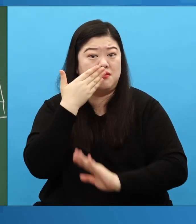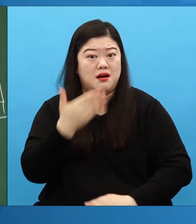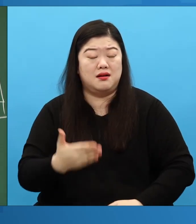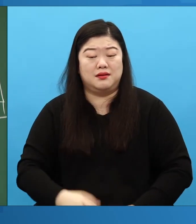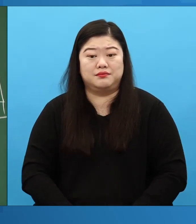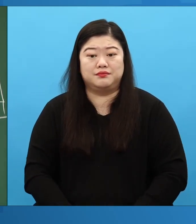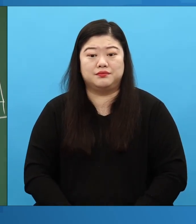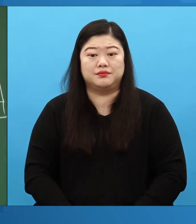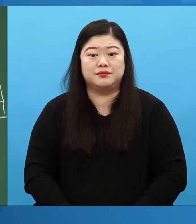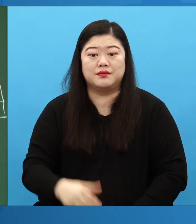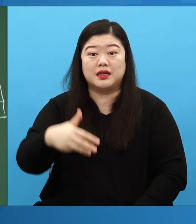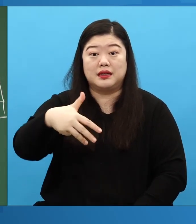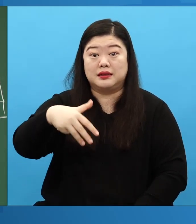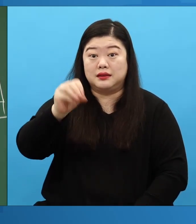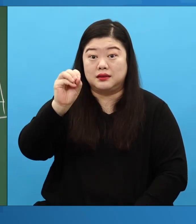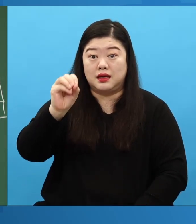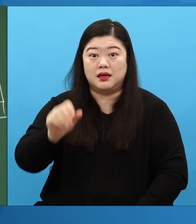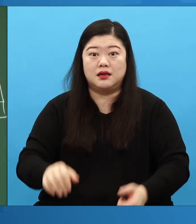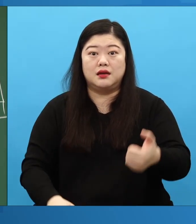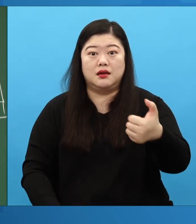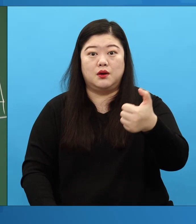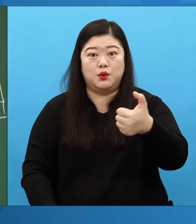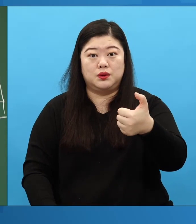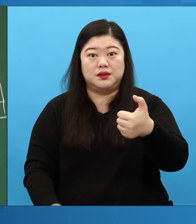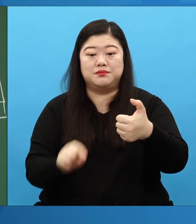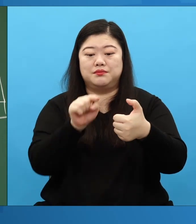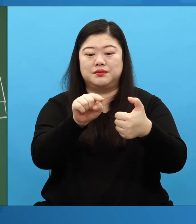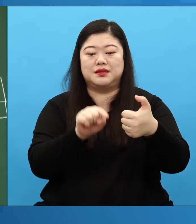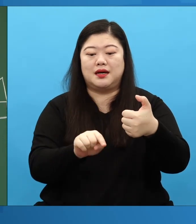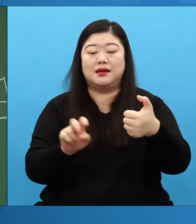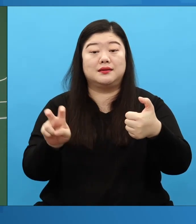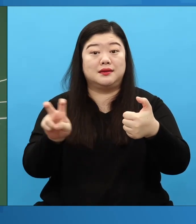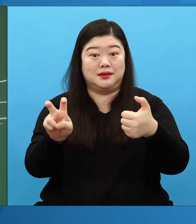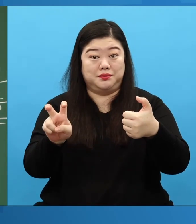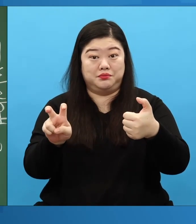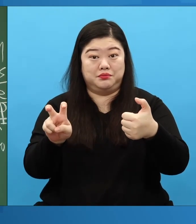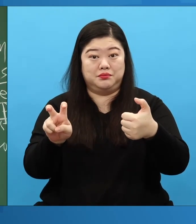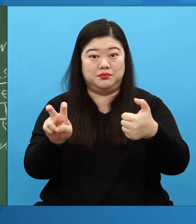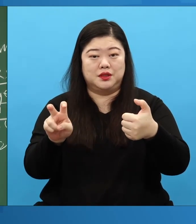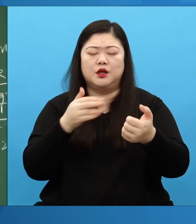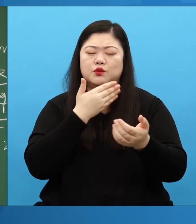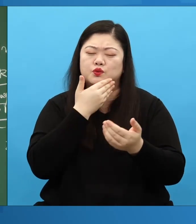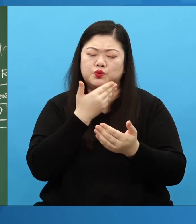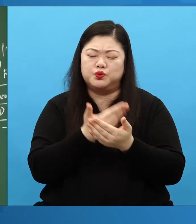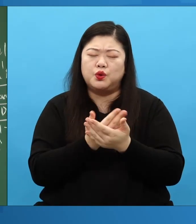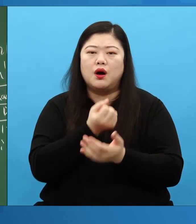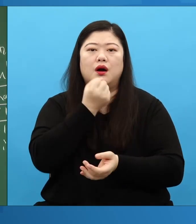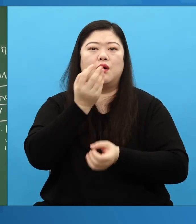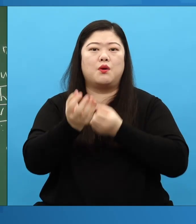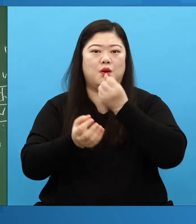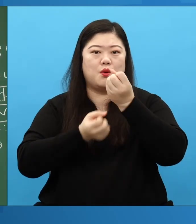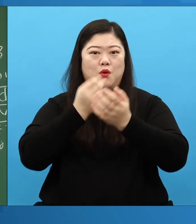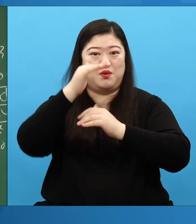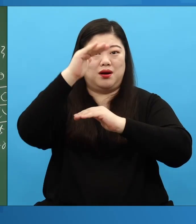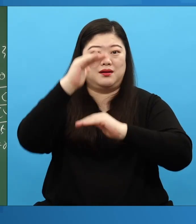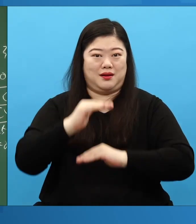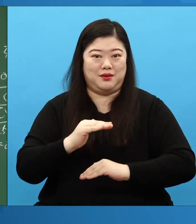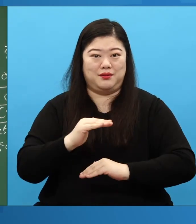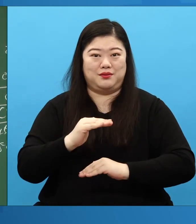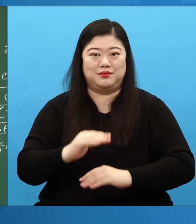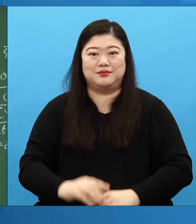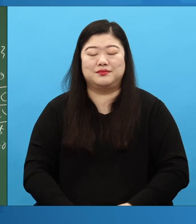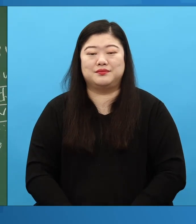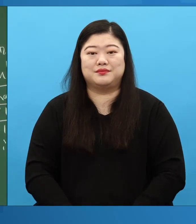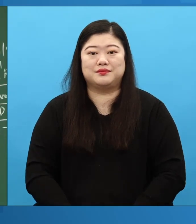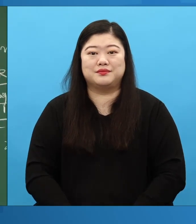창세기 50장 20절에 다시 한번 중요한 미래와 고백이 나오죠. And then we see once again in Genesis chapter 50, verse 20, a very important future.